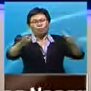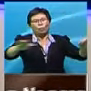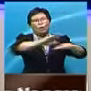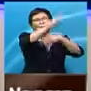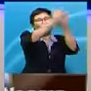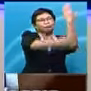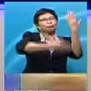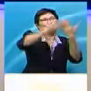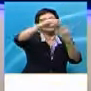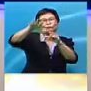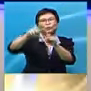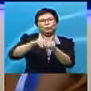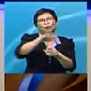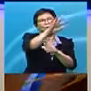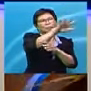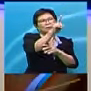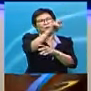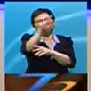negara melibatkan